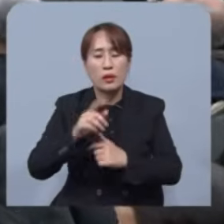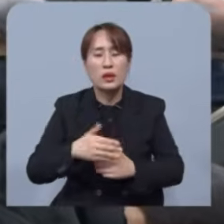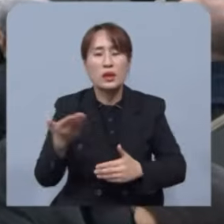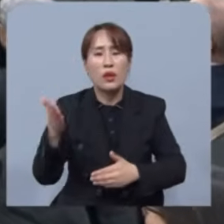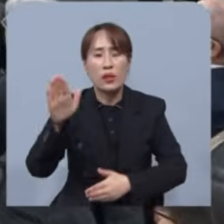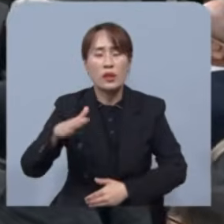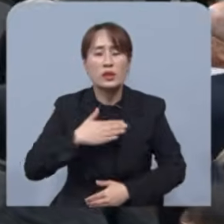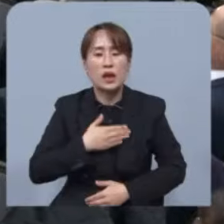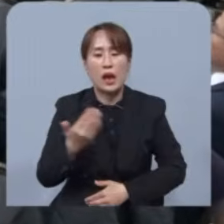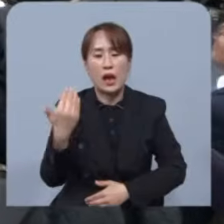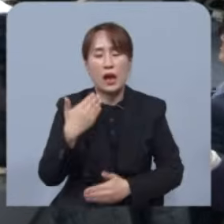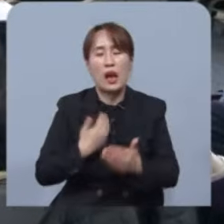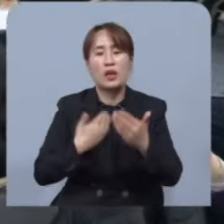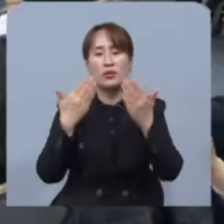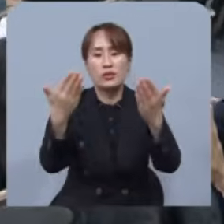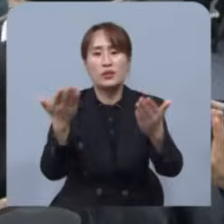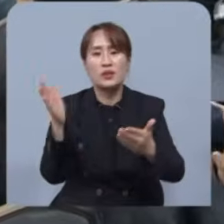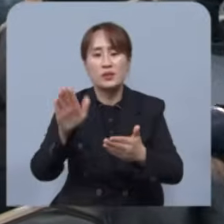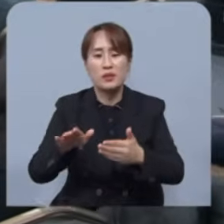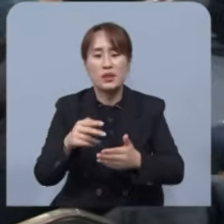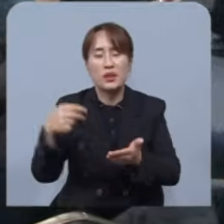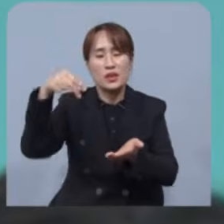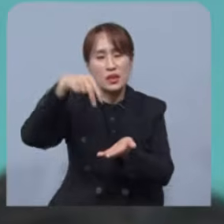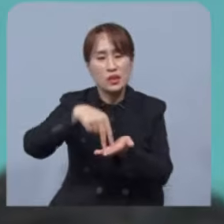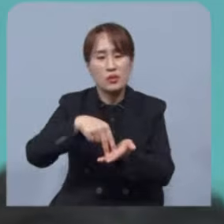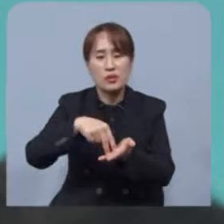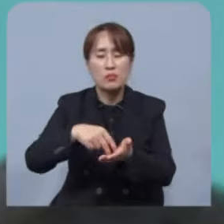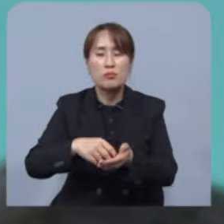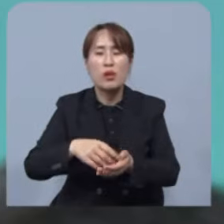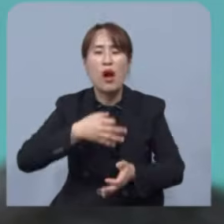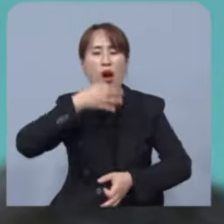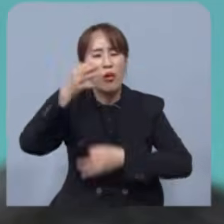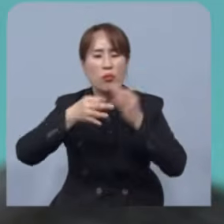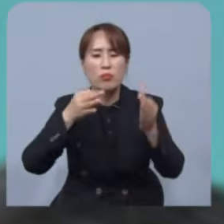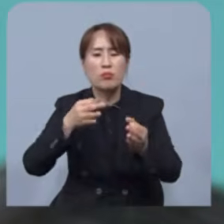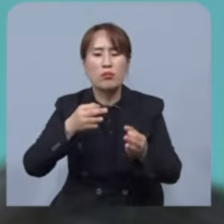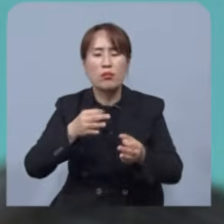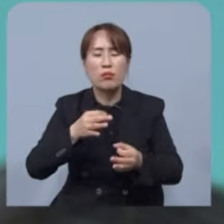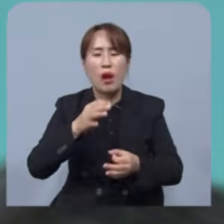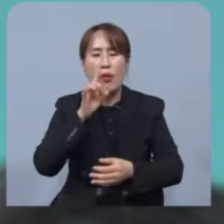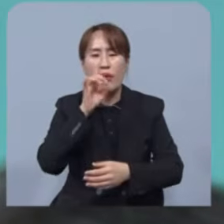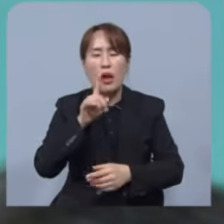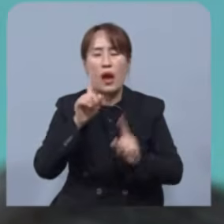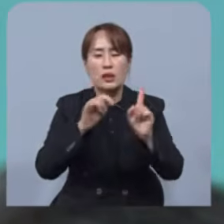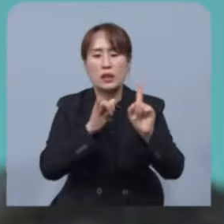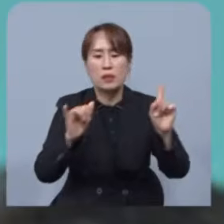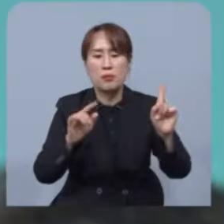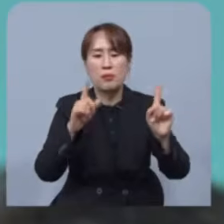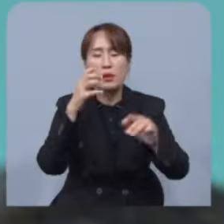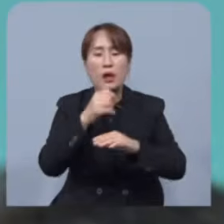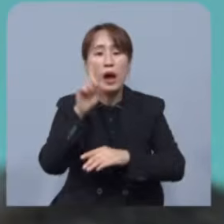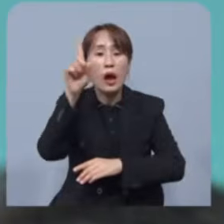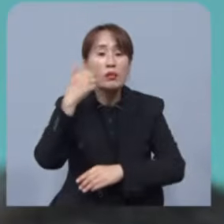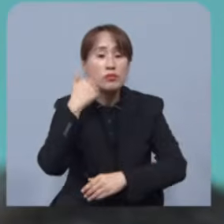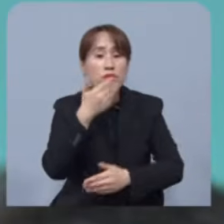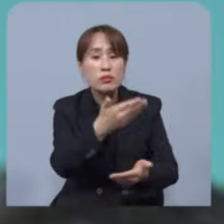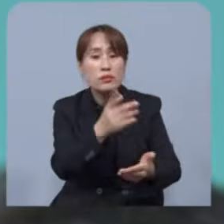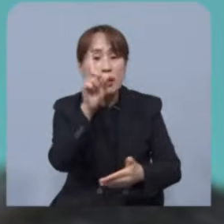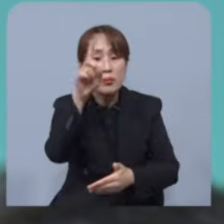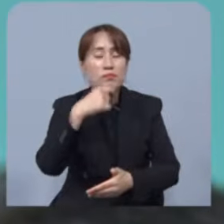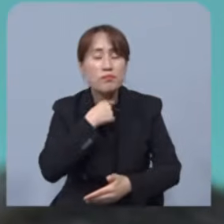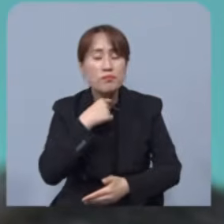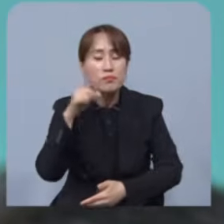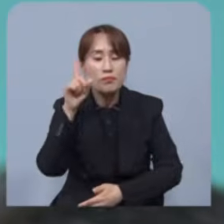근데 제가 앞서 안내드렸지만 일어서시거나 따로 소리 지르시거나 하시는 한 명만 분께는 하겠다는 분을 한번 해보세요. 뭔 말입니까?